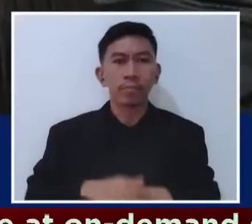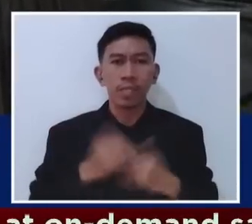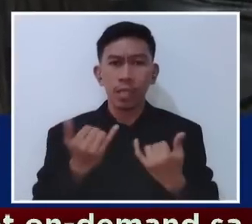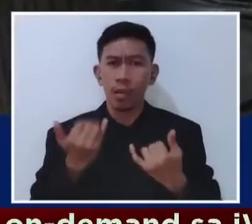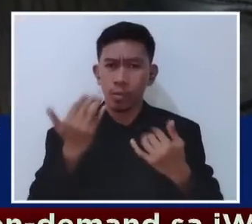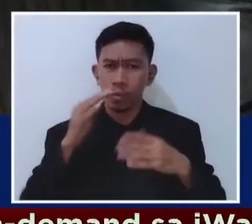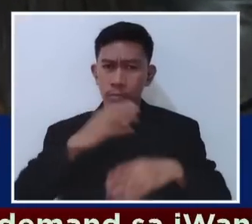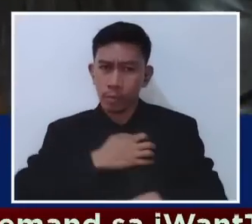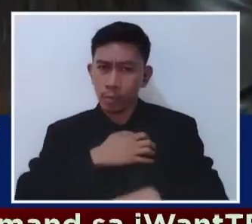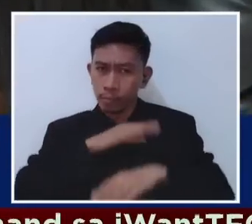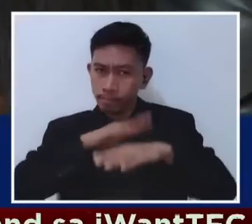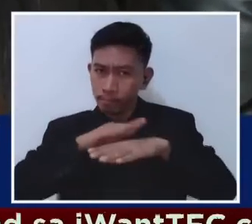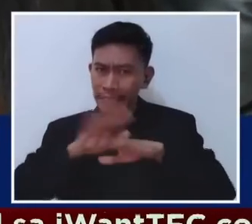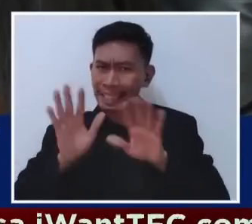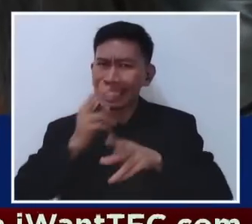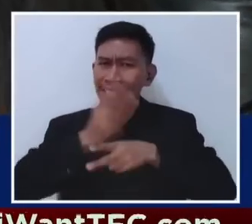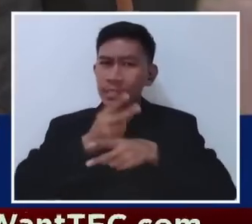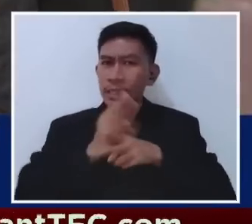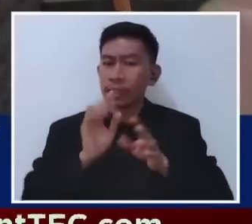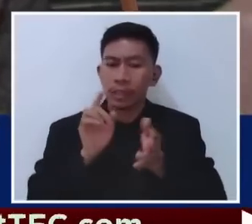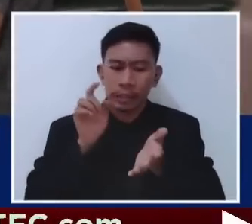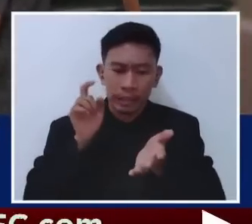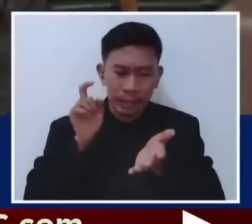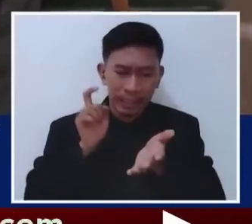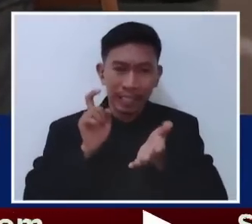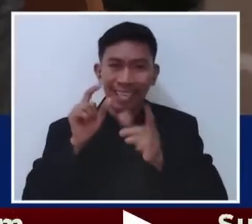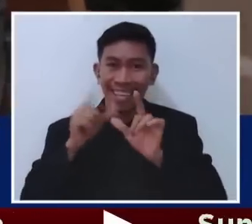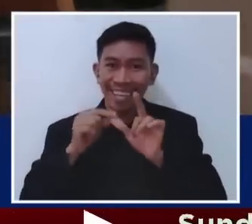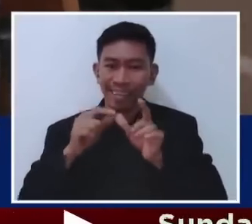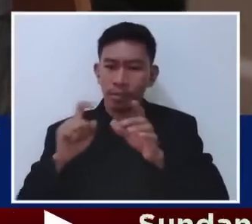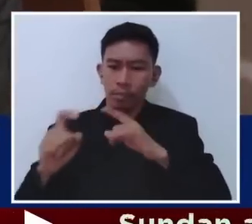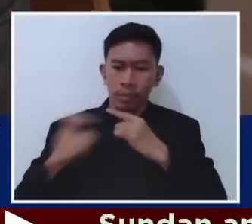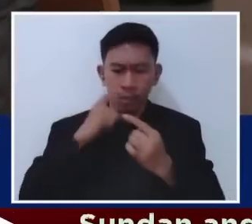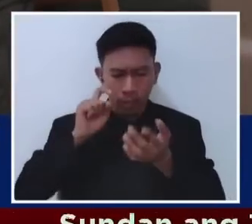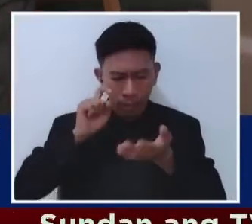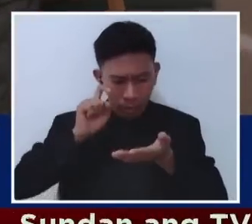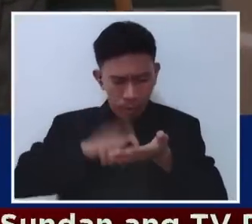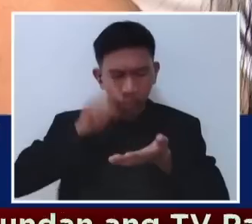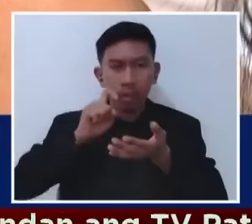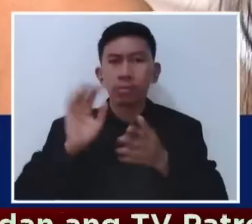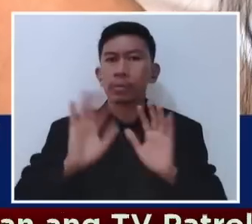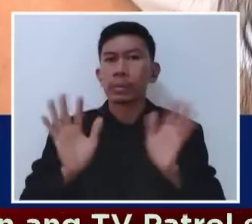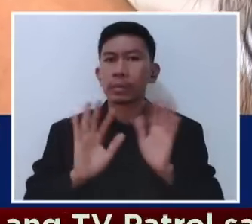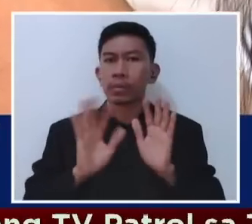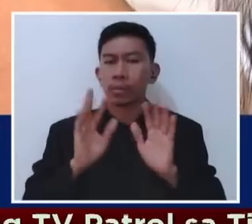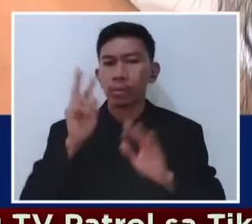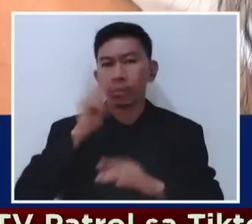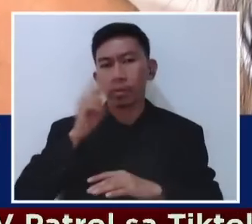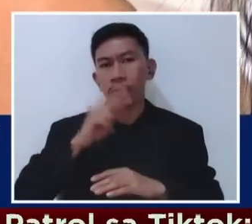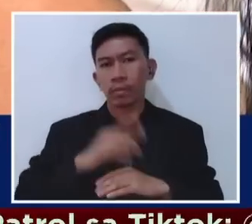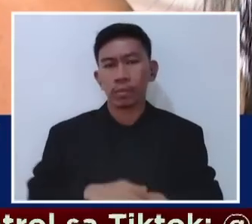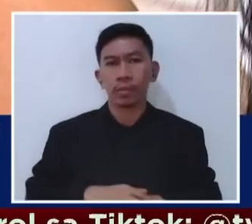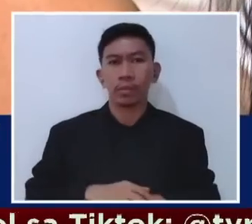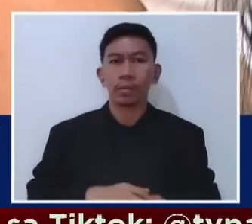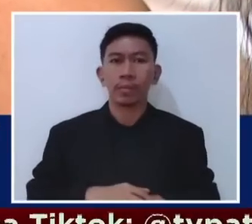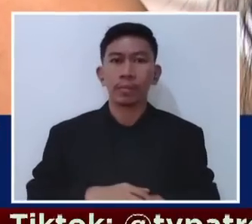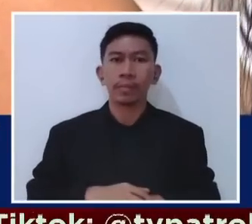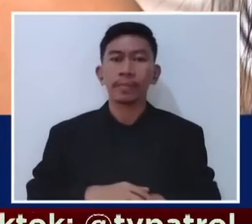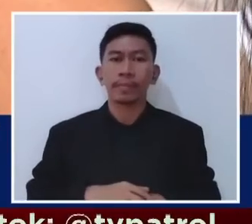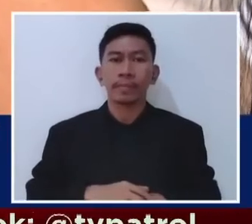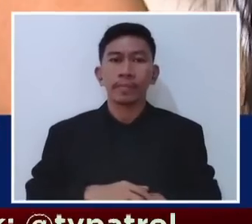agad i-click ang mga natatanggap na link sa text message at sa social media. Raya